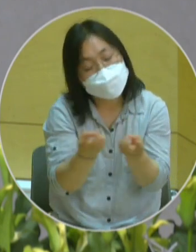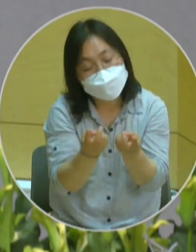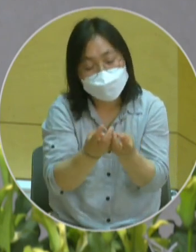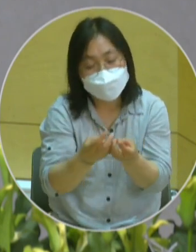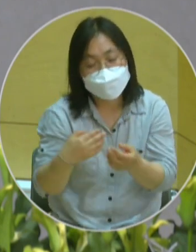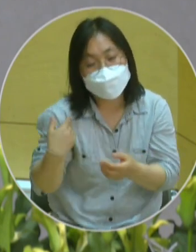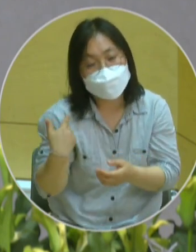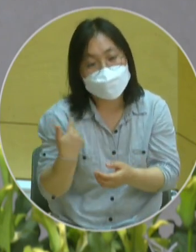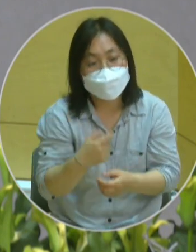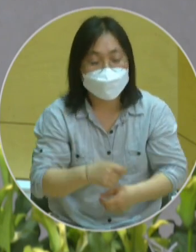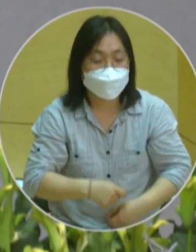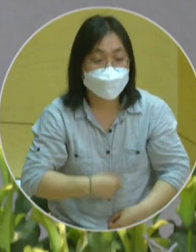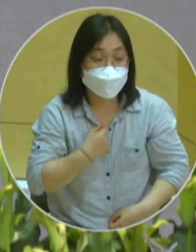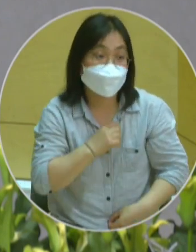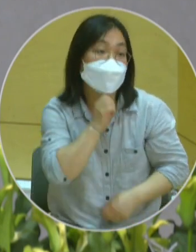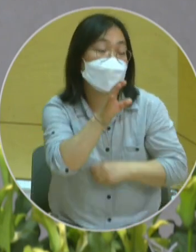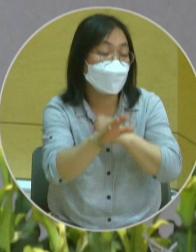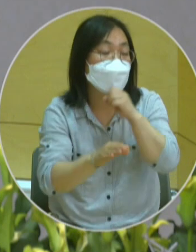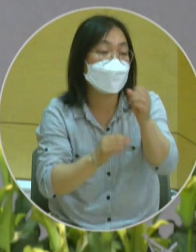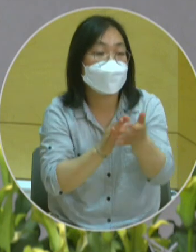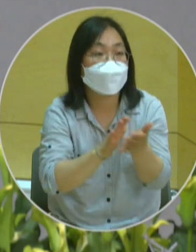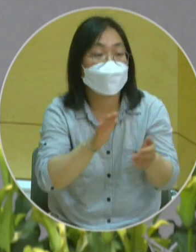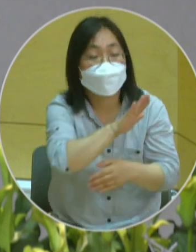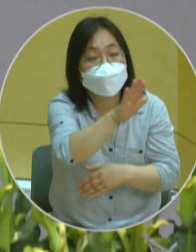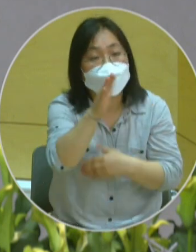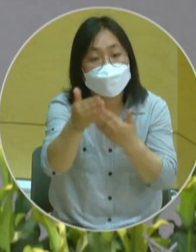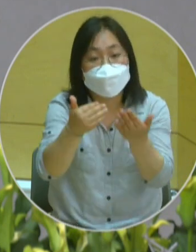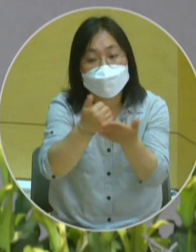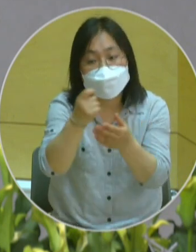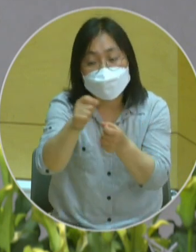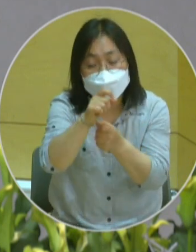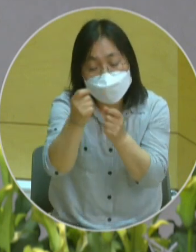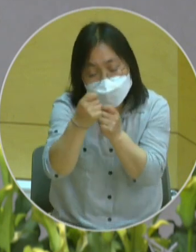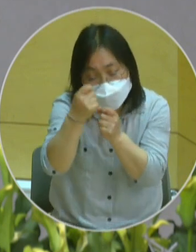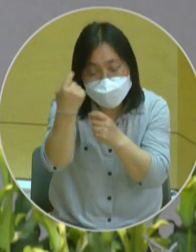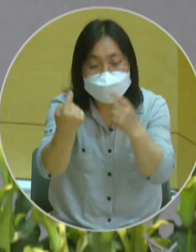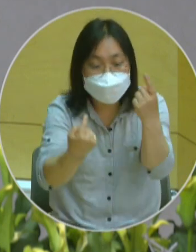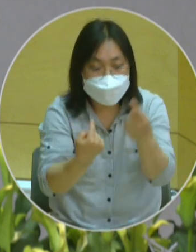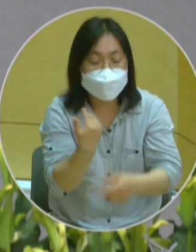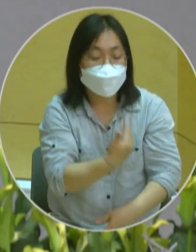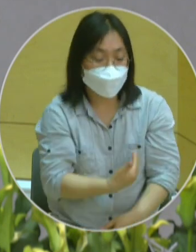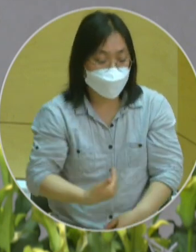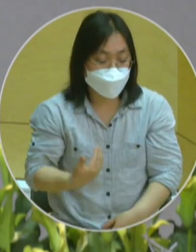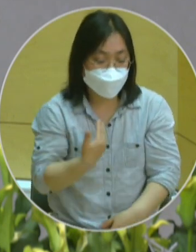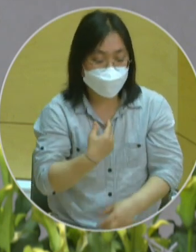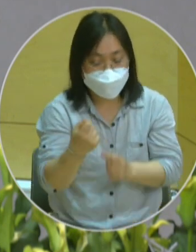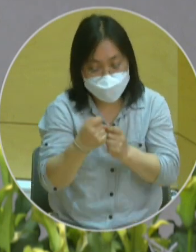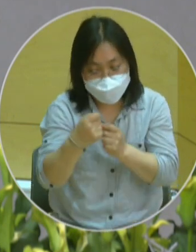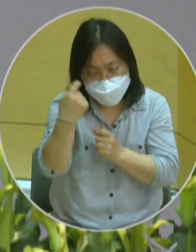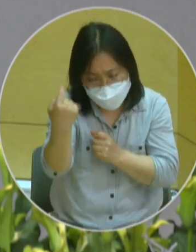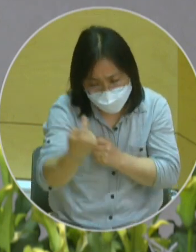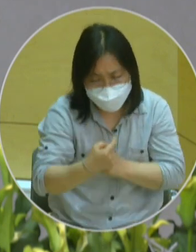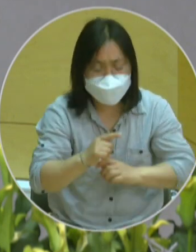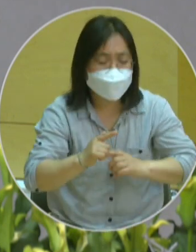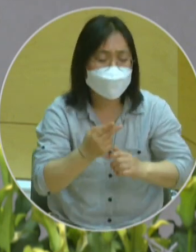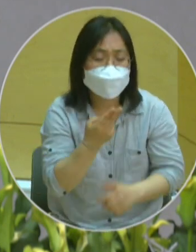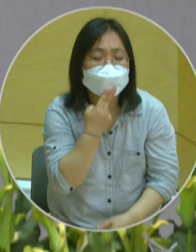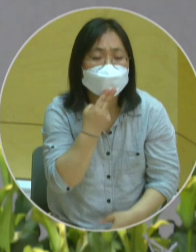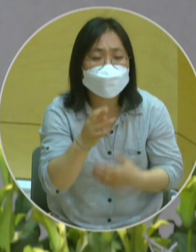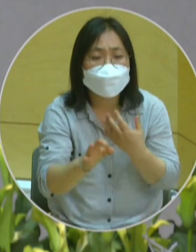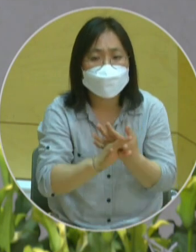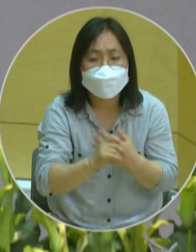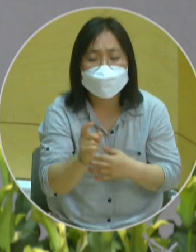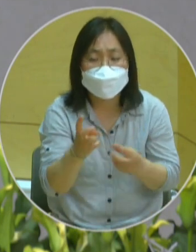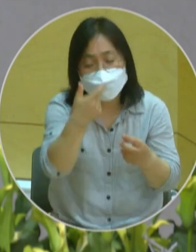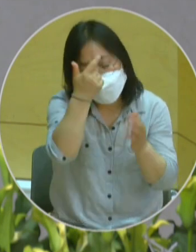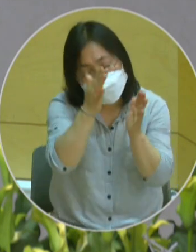솔직하고 정직하게 고백한 겁니다. 우리가 하나님 앞에 가까이 나와서 몸으로 더 가까이 나가지 않는다면 무슨